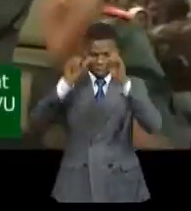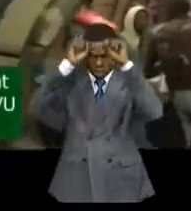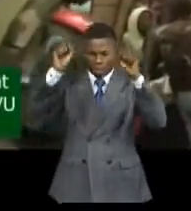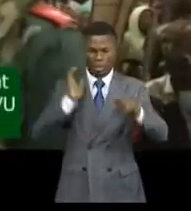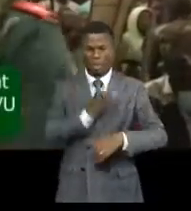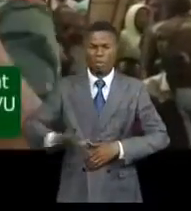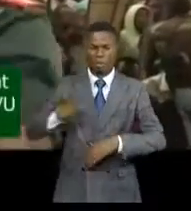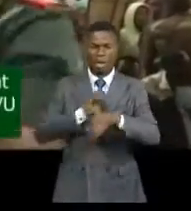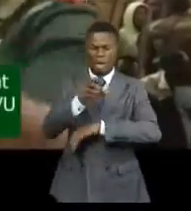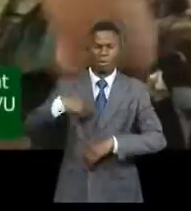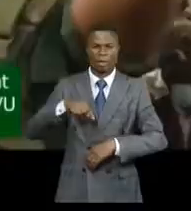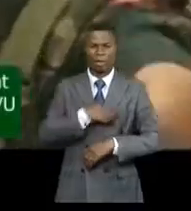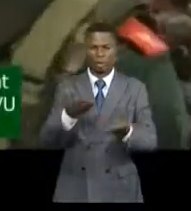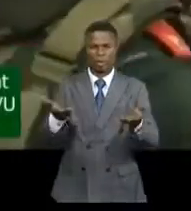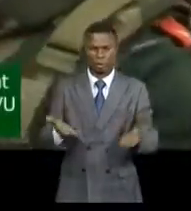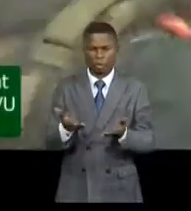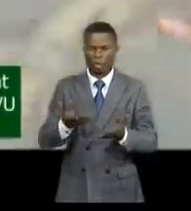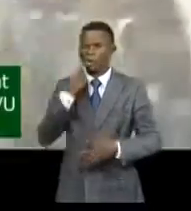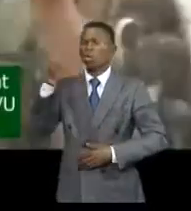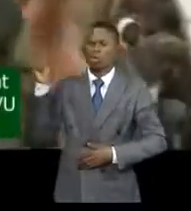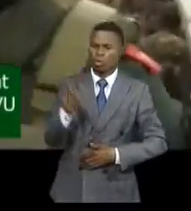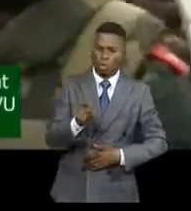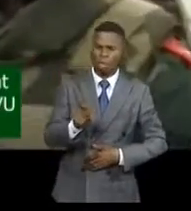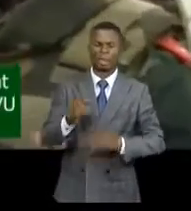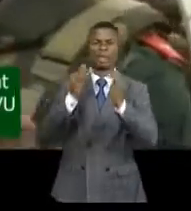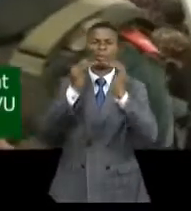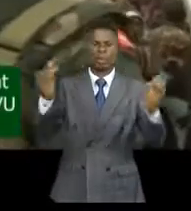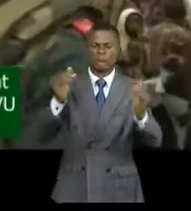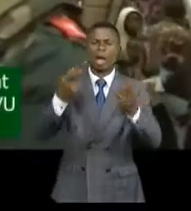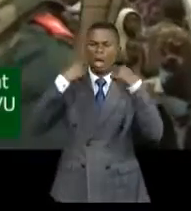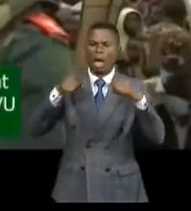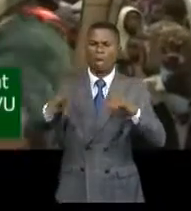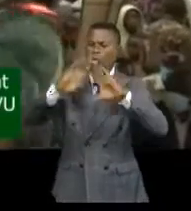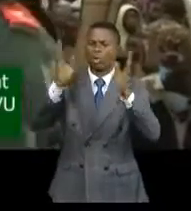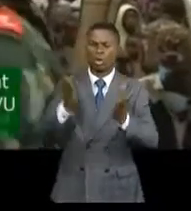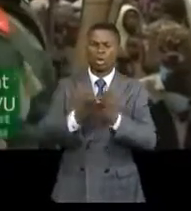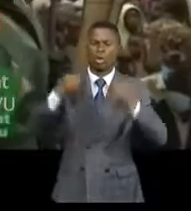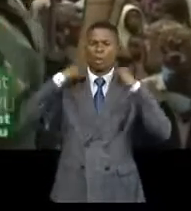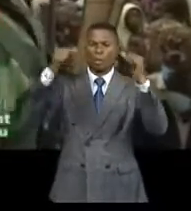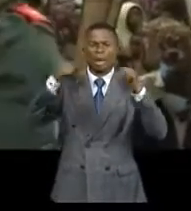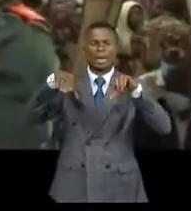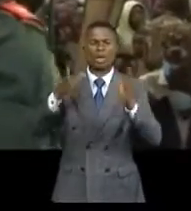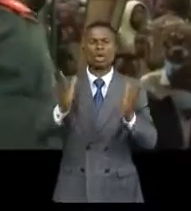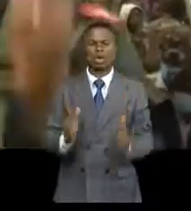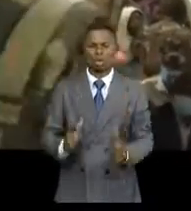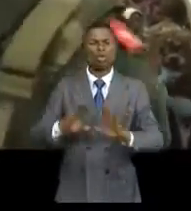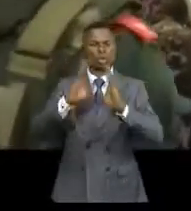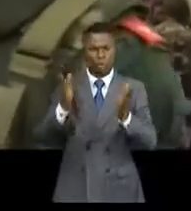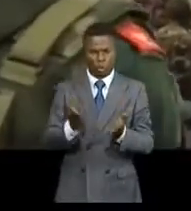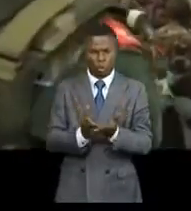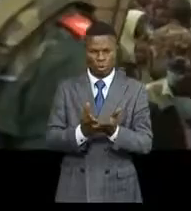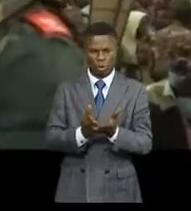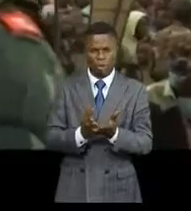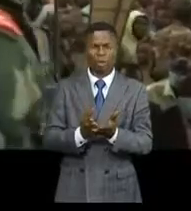atingi biso toye pona ko imposer la paix. Na koyebisa na bandeko na biso wana po bazali bana Congo. Ete tango